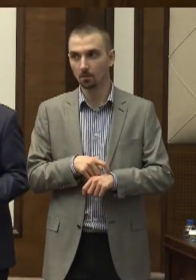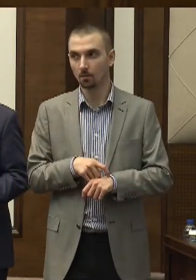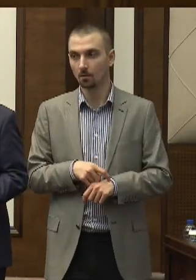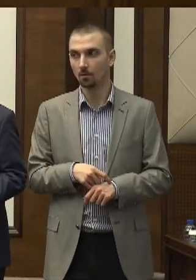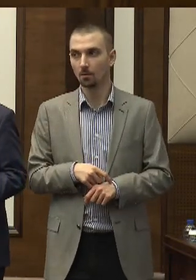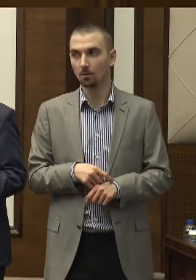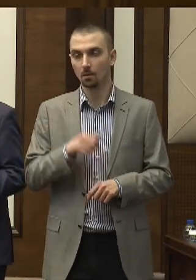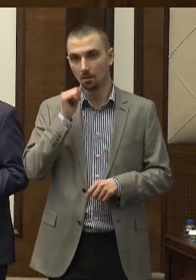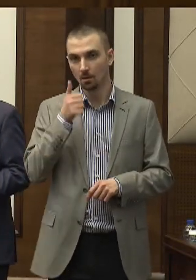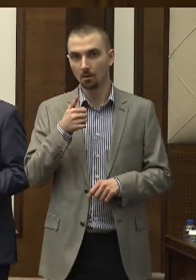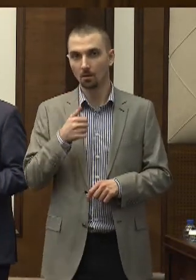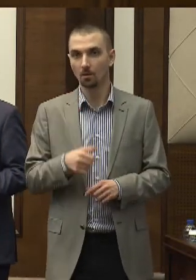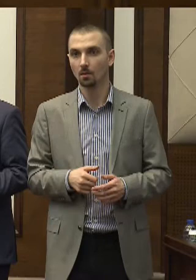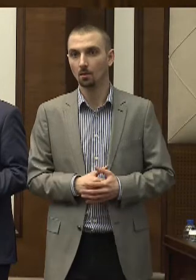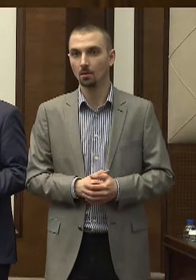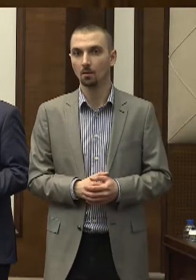14'te